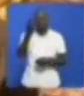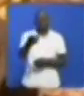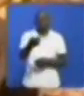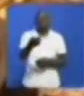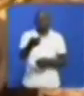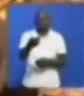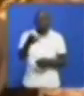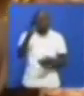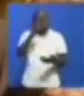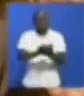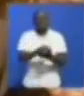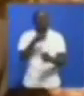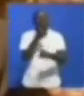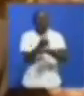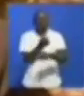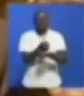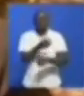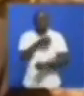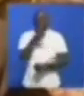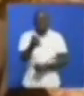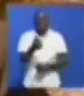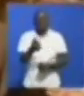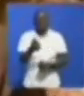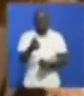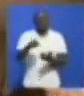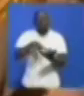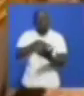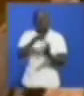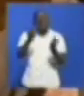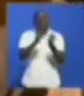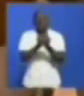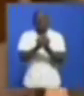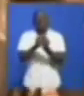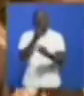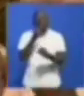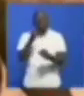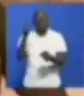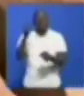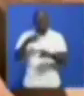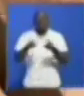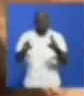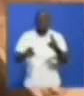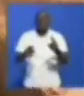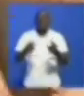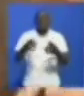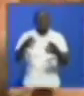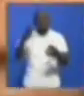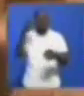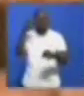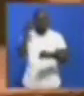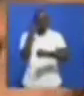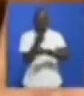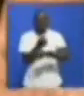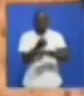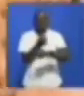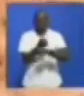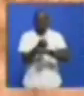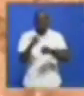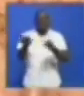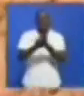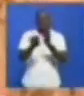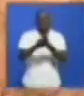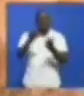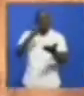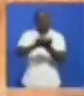Ça, c'est pas solide. Mélangé avec caillou. Mais une brique est solide. Par exemple,